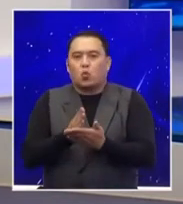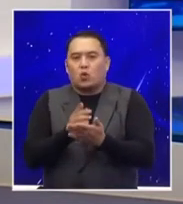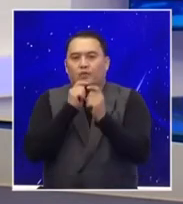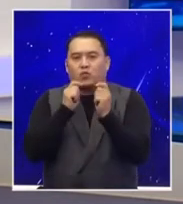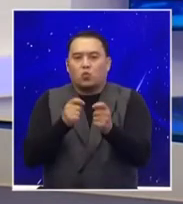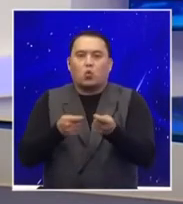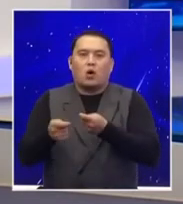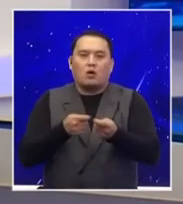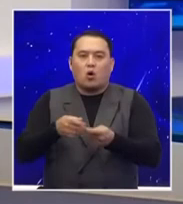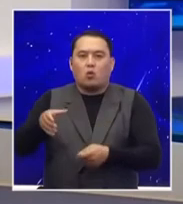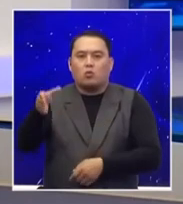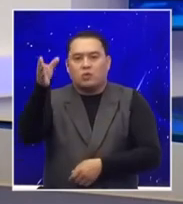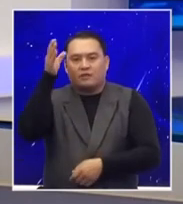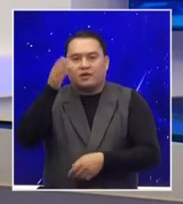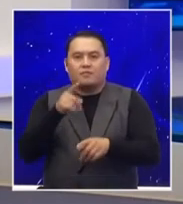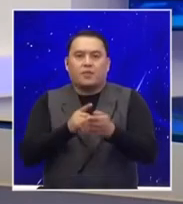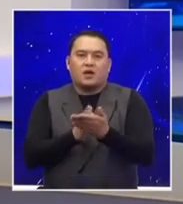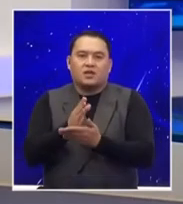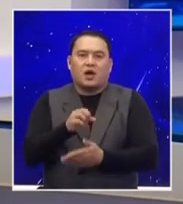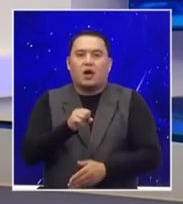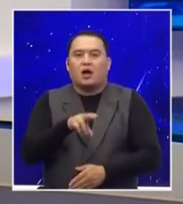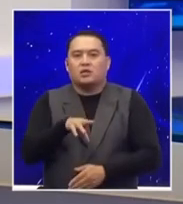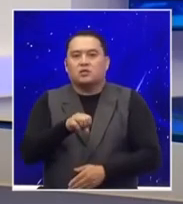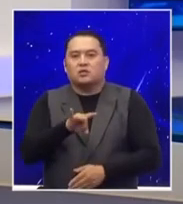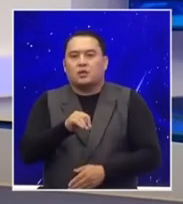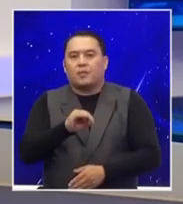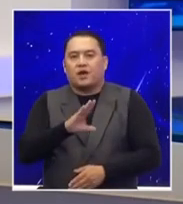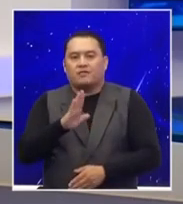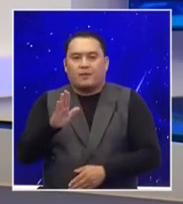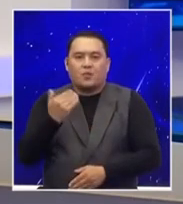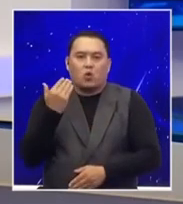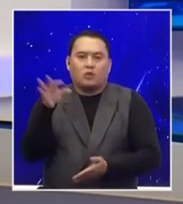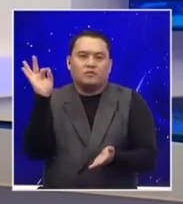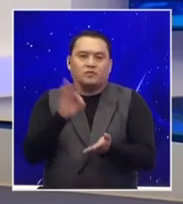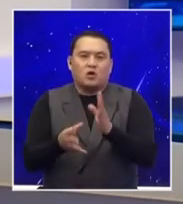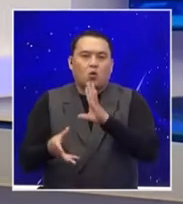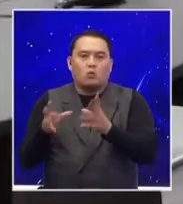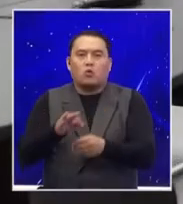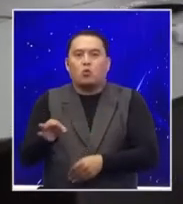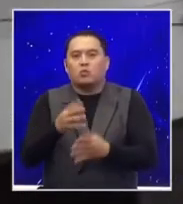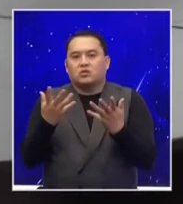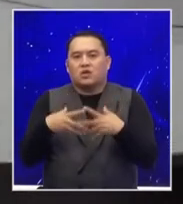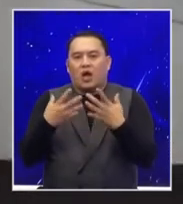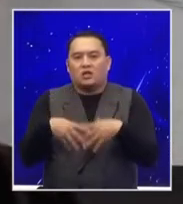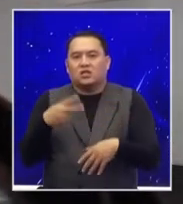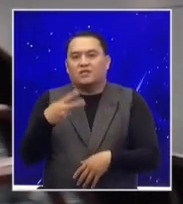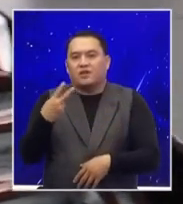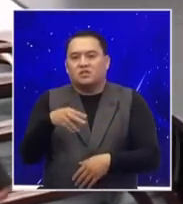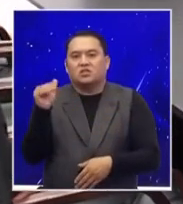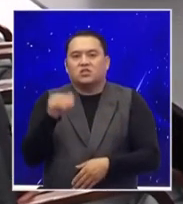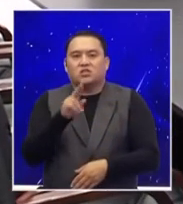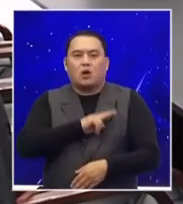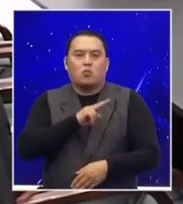вручил руководитель областного управления внутренней политики Галиаскар Сарыбаев. В целом по области насчитывается порядка 20